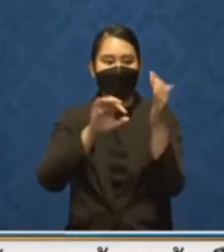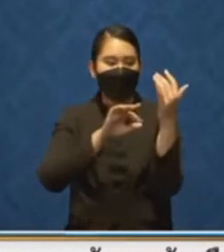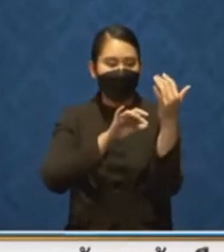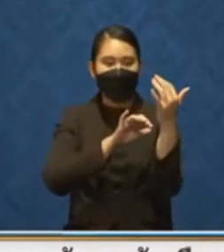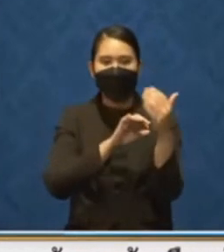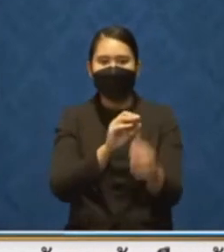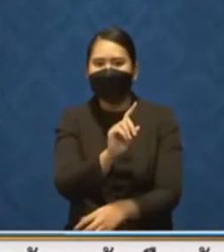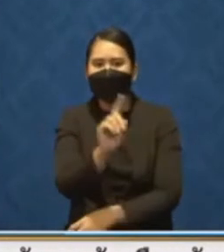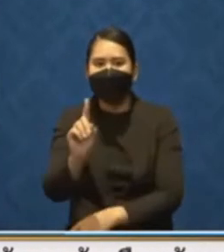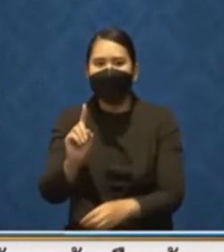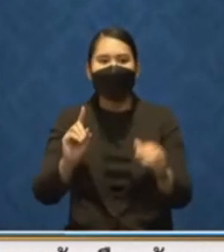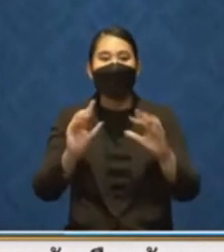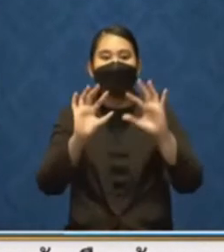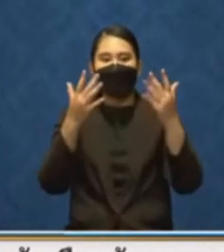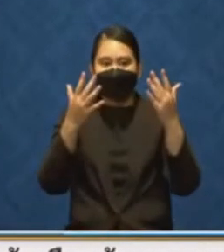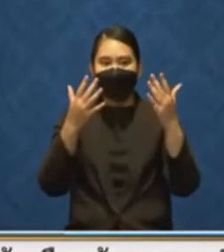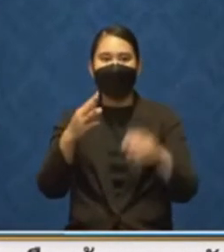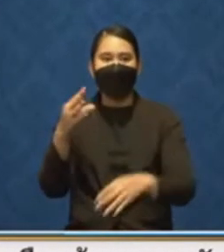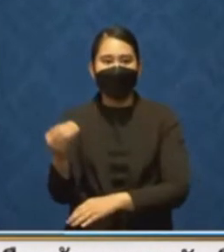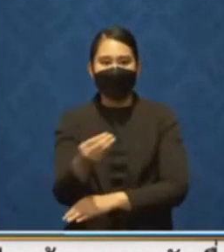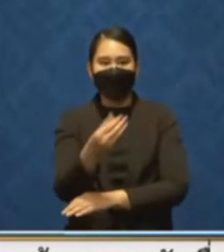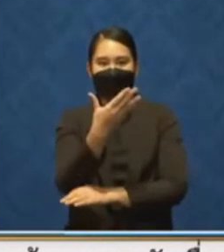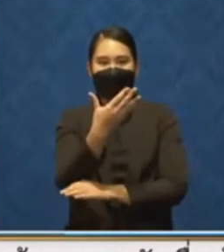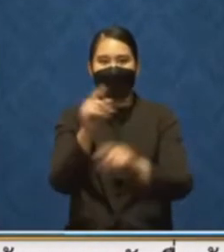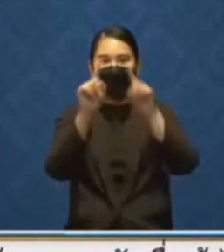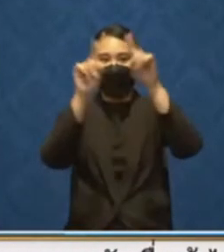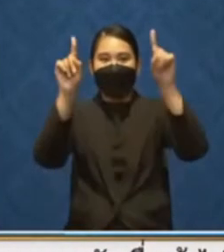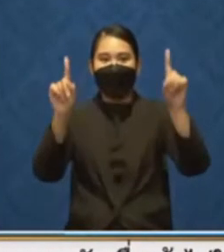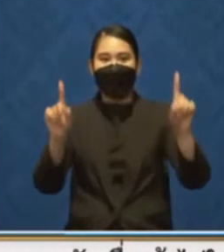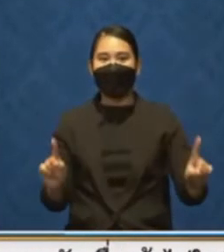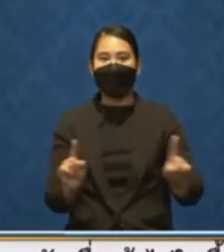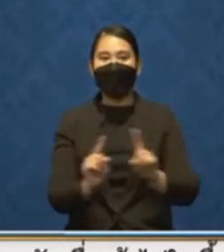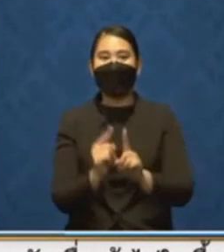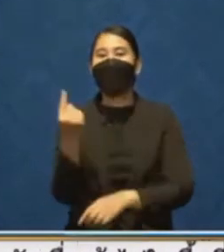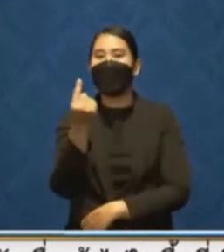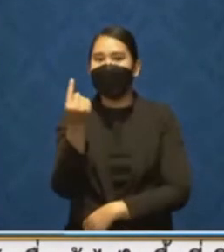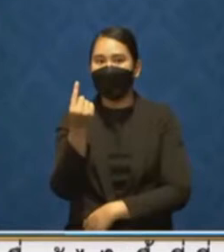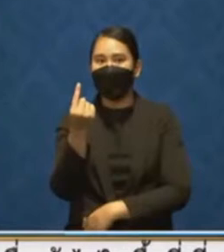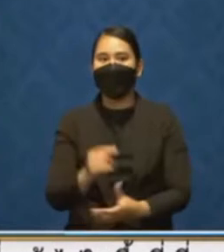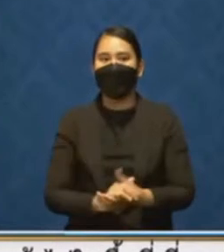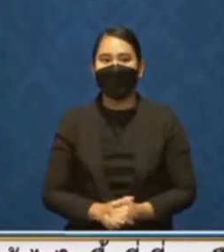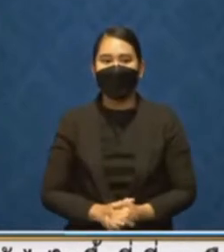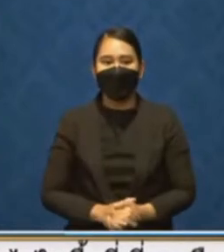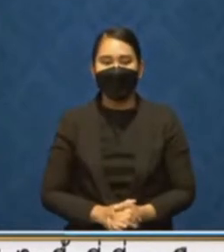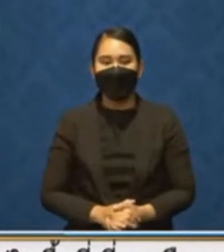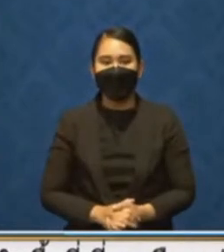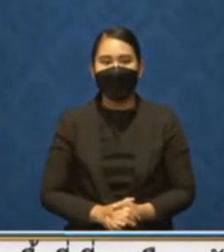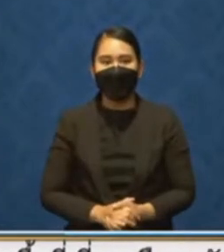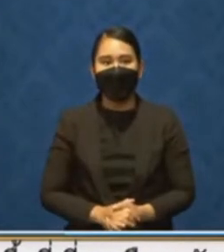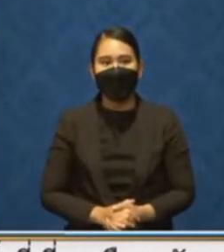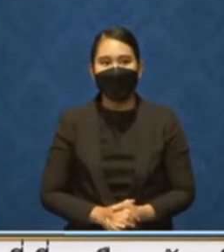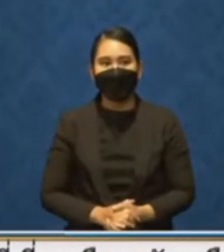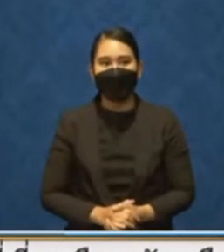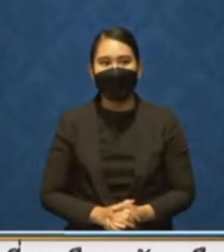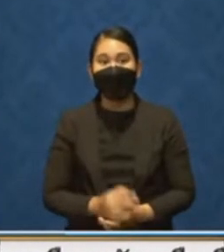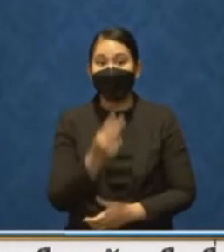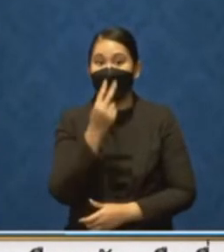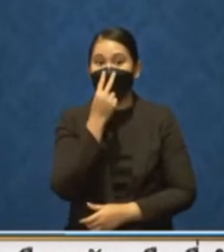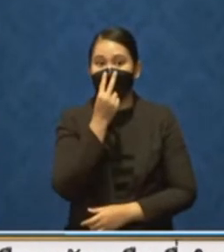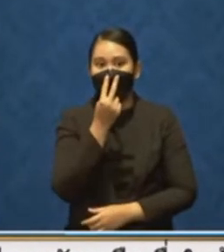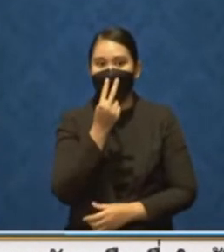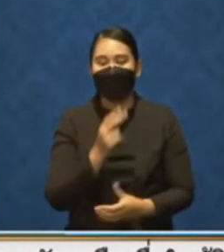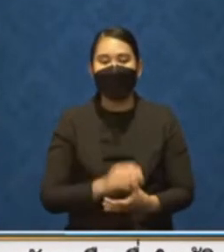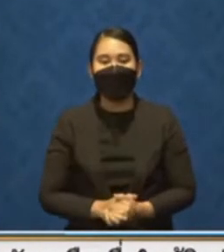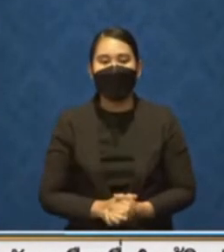มีอยู่จอโปรเจคเตอร์ตัวเดียวดูกันทั้งห้องเลยนี่เหรอใช่ไหมครับแล้วก็ที่อะนะมีดูทีมค่า